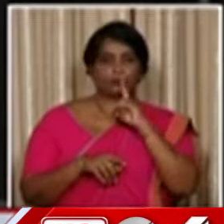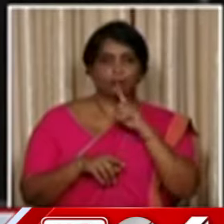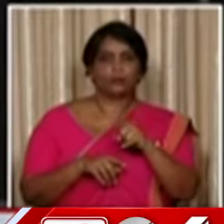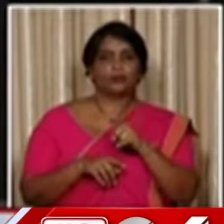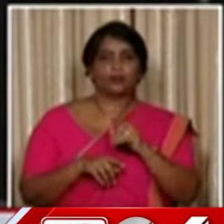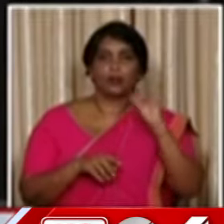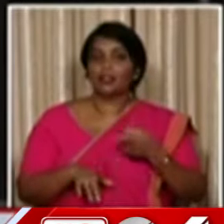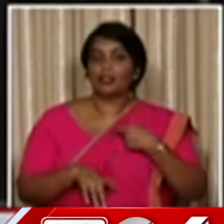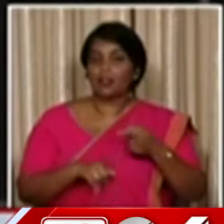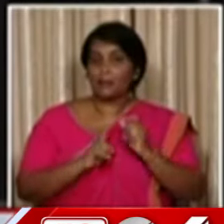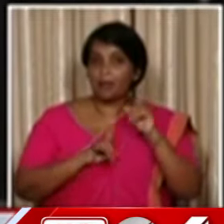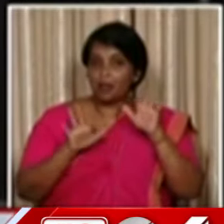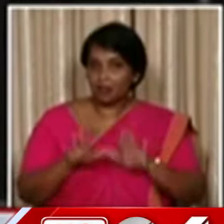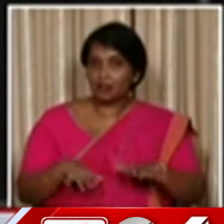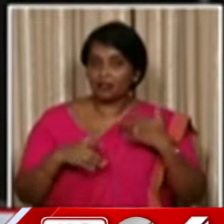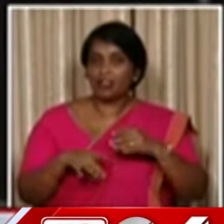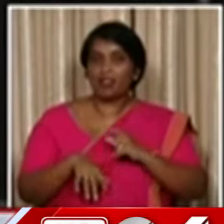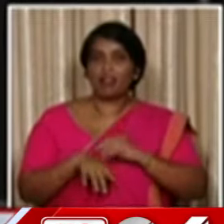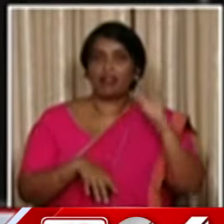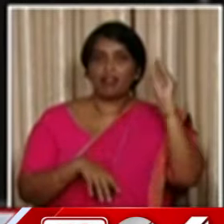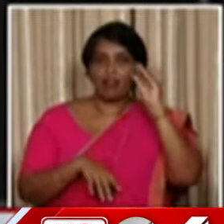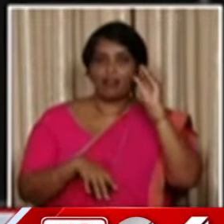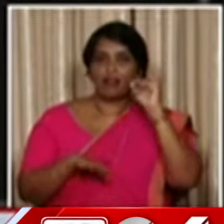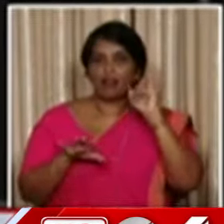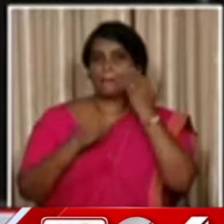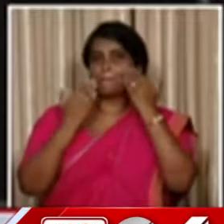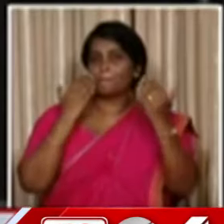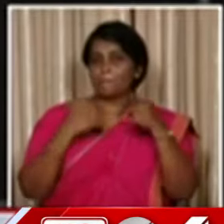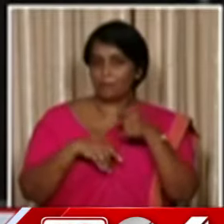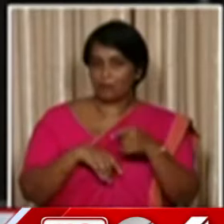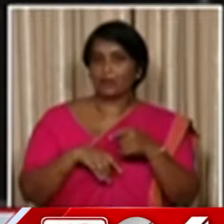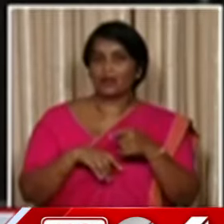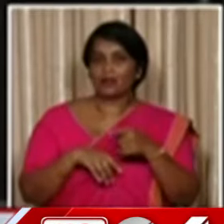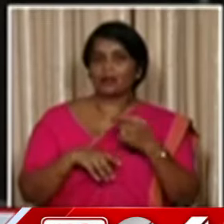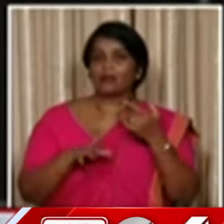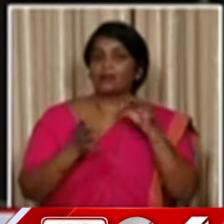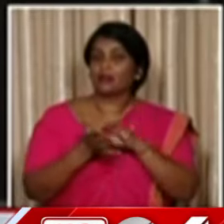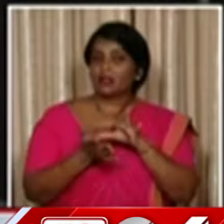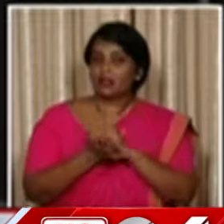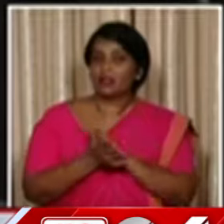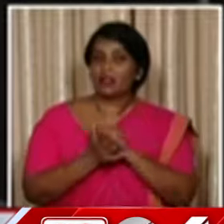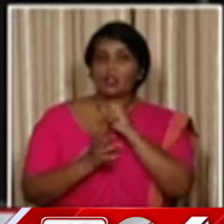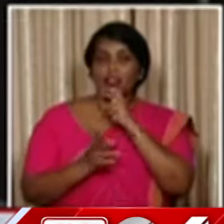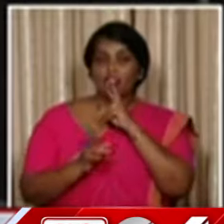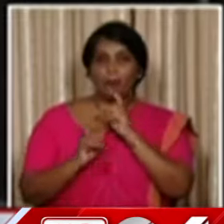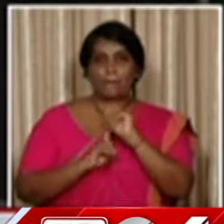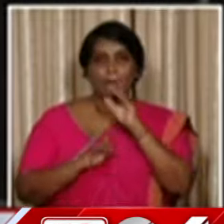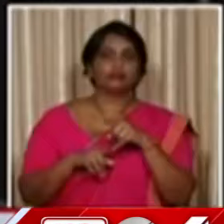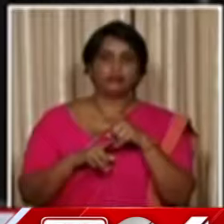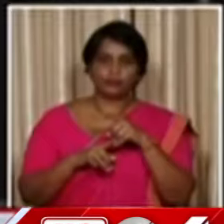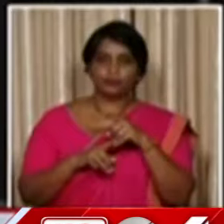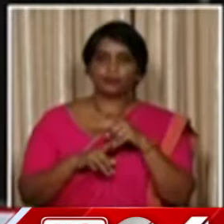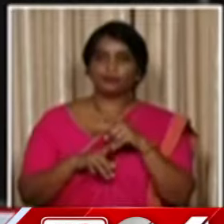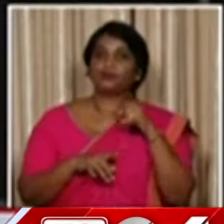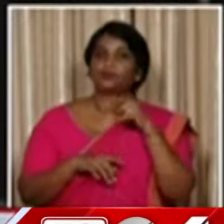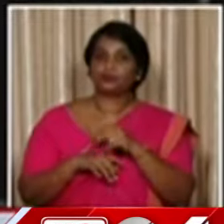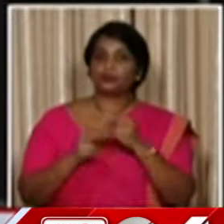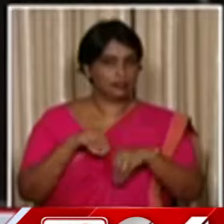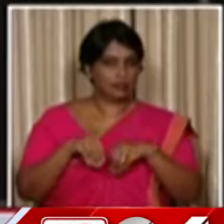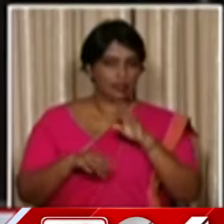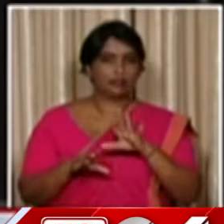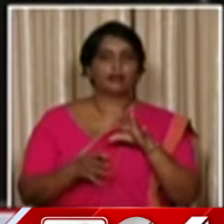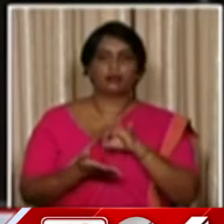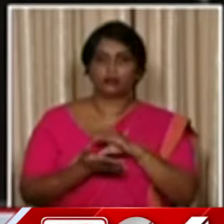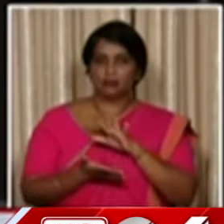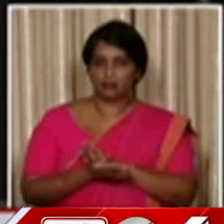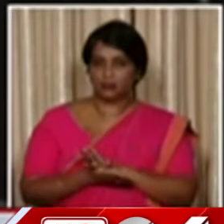හවස් වරුවට සිද්ධ වුණේ සවස 4 කියන්නේ 6 කියන්නේ හොඳ පේන වෙලාවක ඒ වෙලාවේ දාගත්තේ දවල්වලි පාර්ලිමේන්තුම ඉන්නේ ඕන නිසා එදා හදිසි ඡන්දයක්